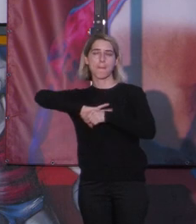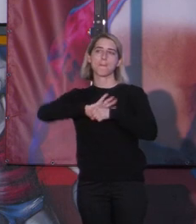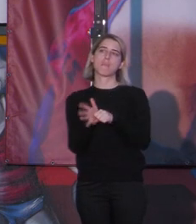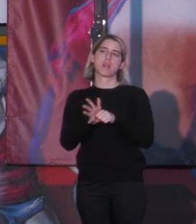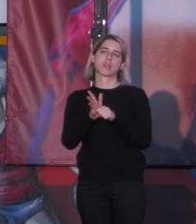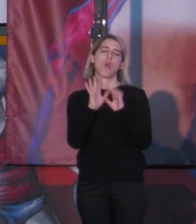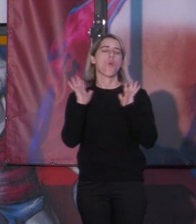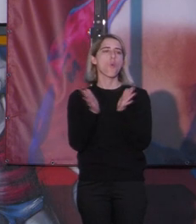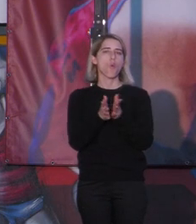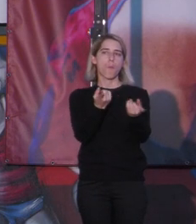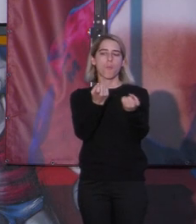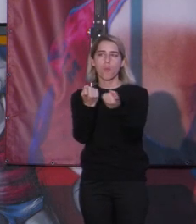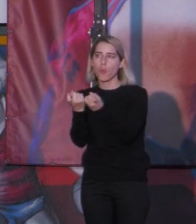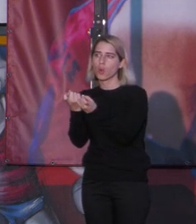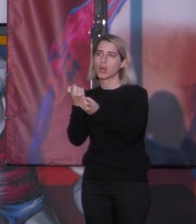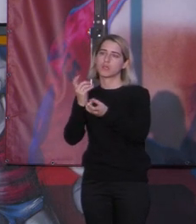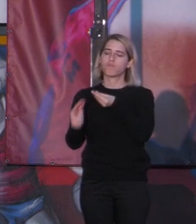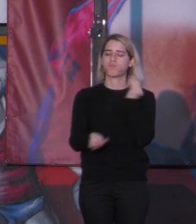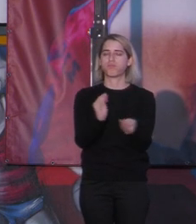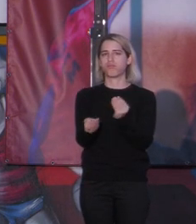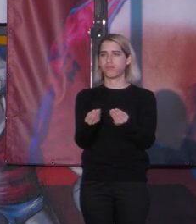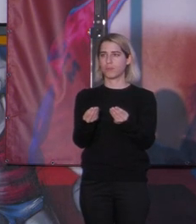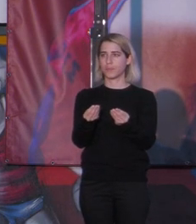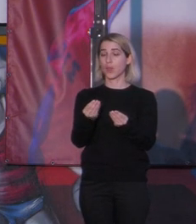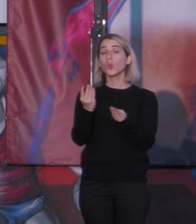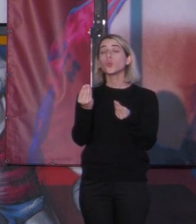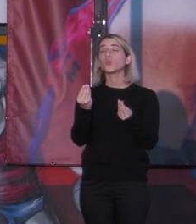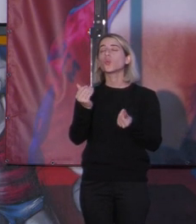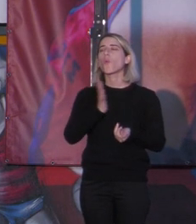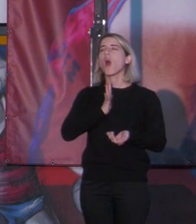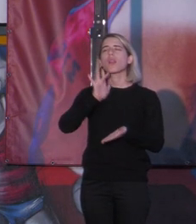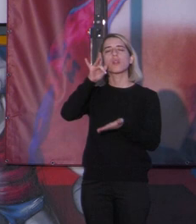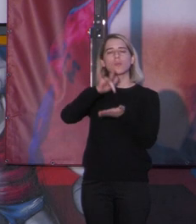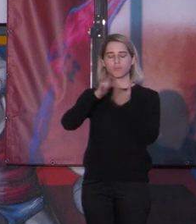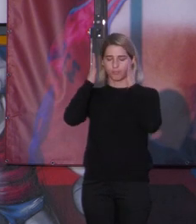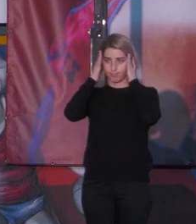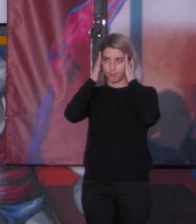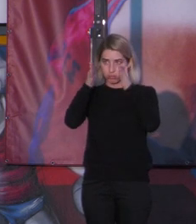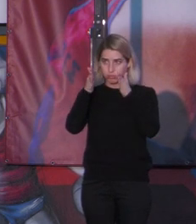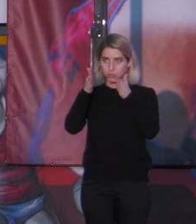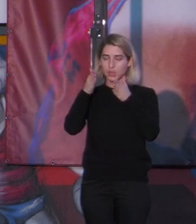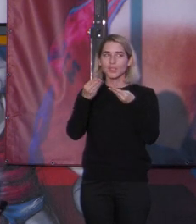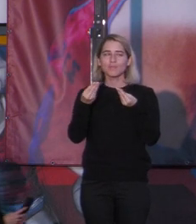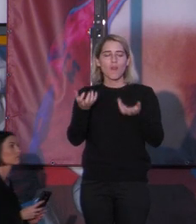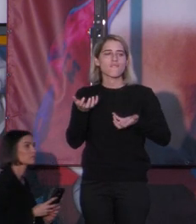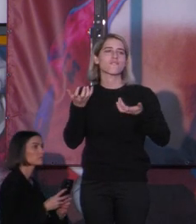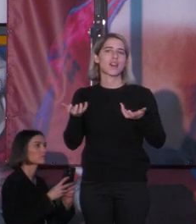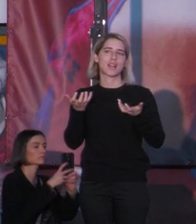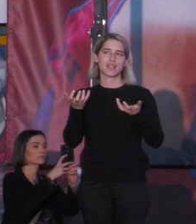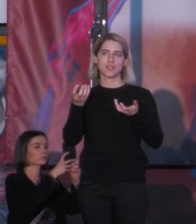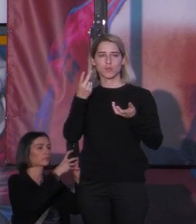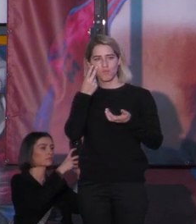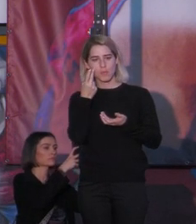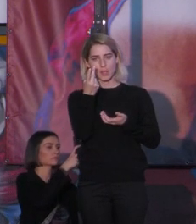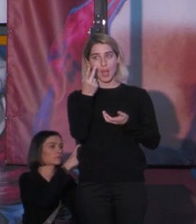τις προκλήσεις που θα δημιουργηθούν. Με ανθρωποκεντρική προσέγγιση και φρέσκια ματιά, ξεκινάμε